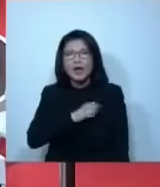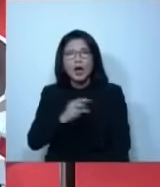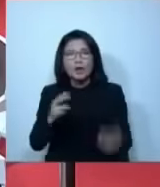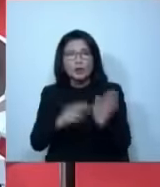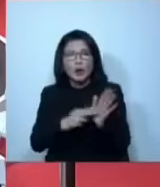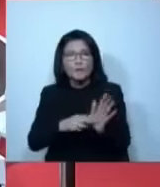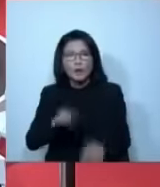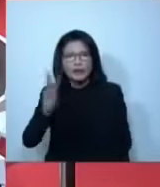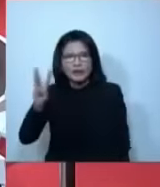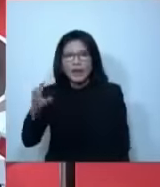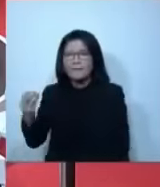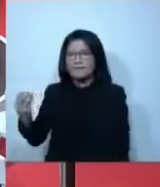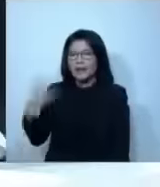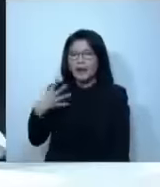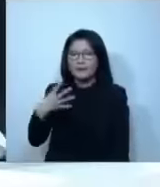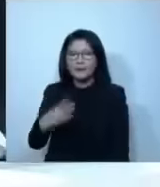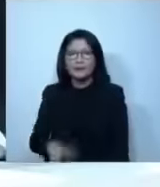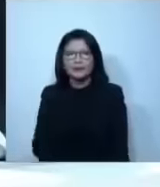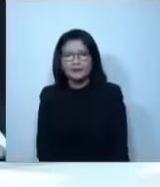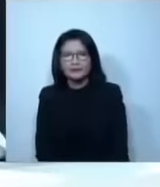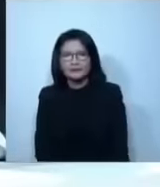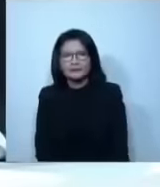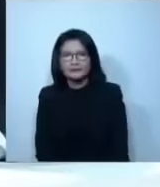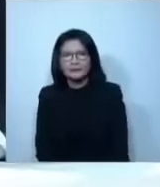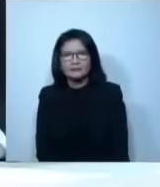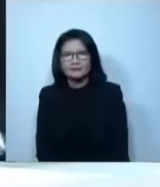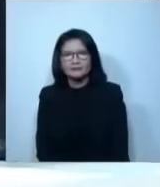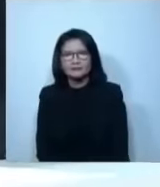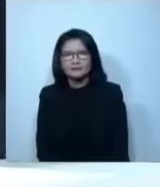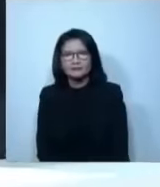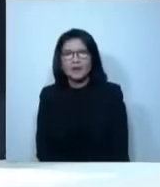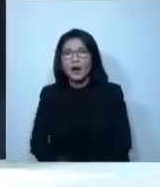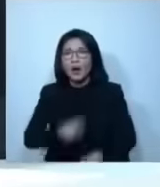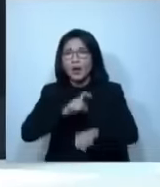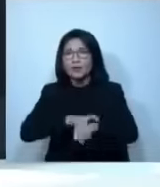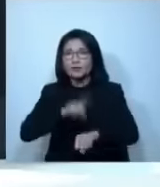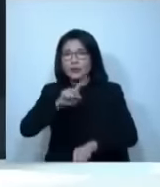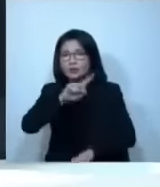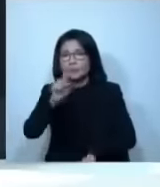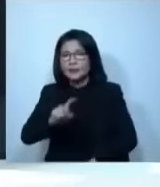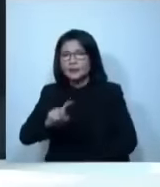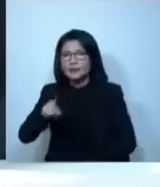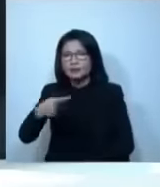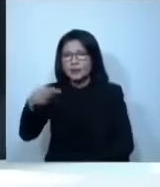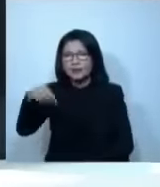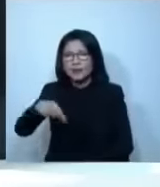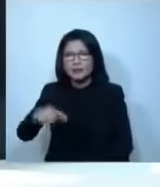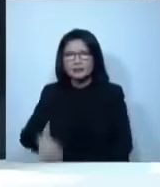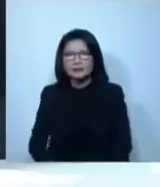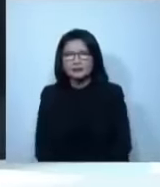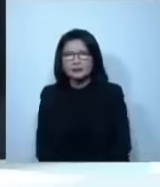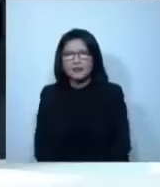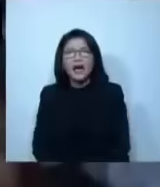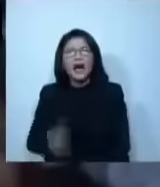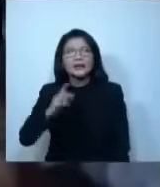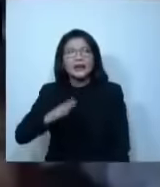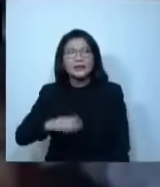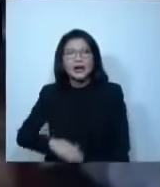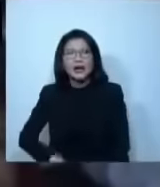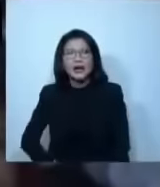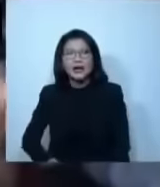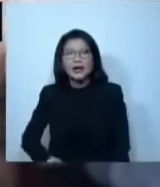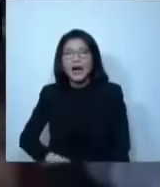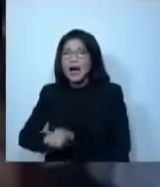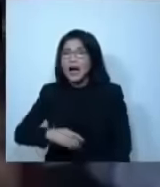3 untuk menanggapi jawaban calon presiden nomor urut 1. Waktunya 1 menit dimulai dari sekarang. Ada yang lebih penting saya